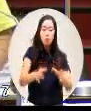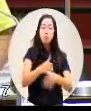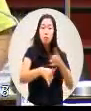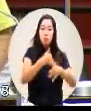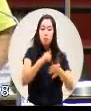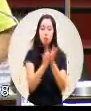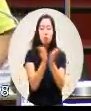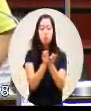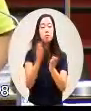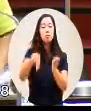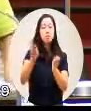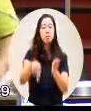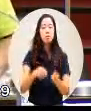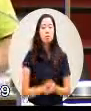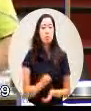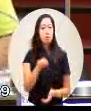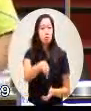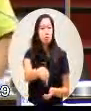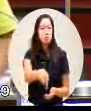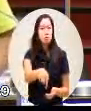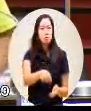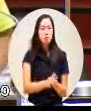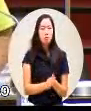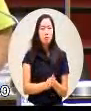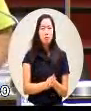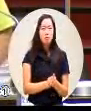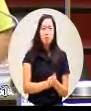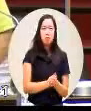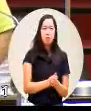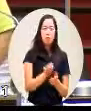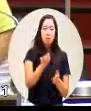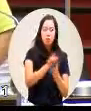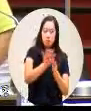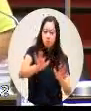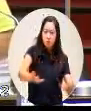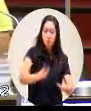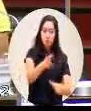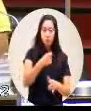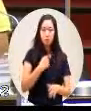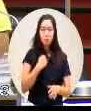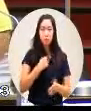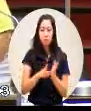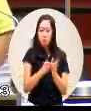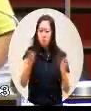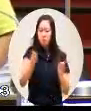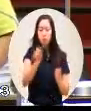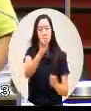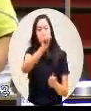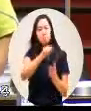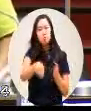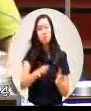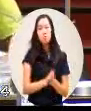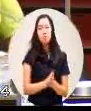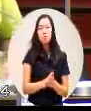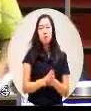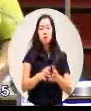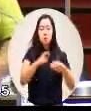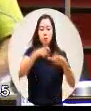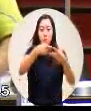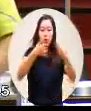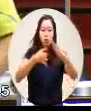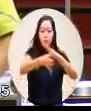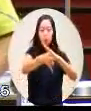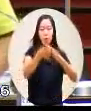性的啦，伊是一千三年啊，伊也知影这个岗位啊，闲杂人员进入校园